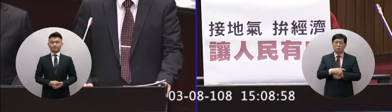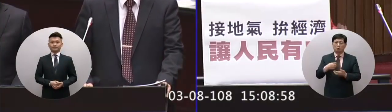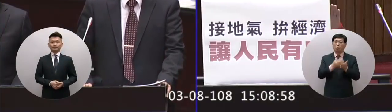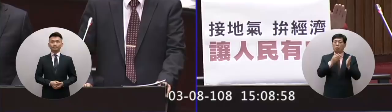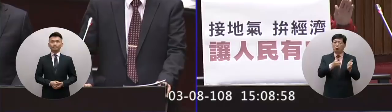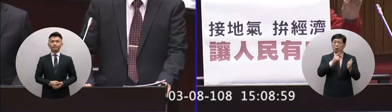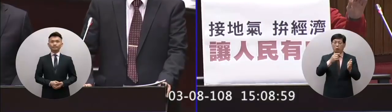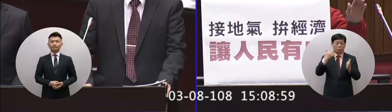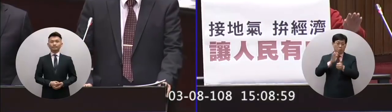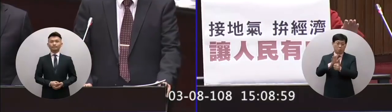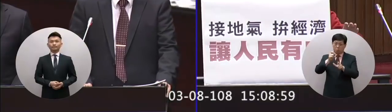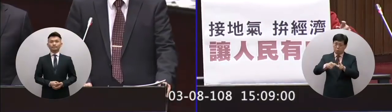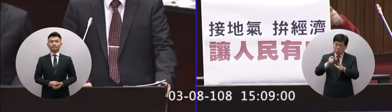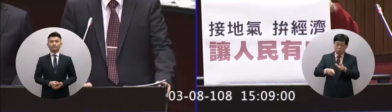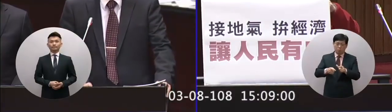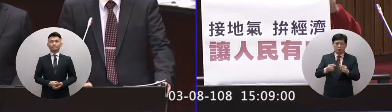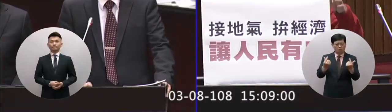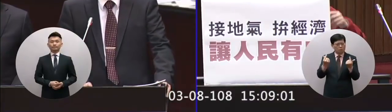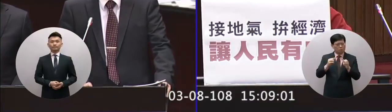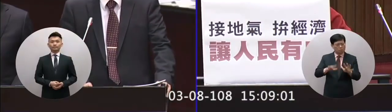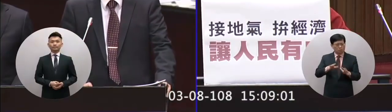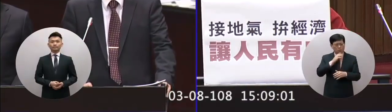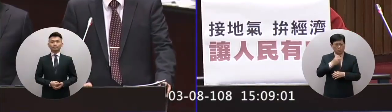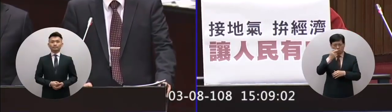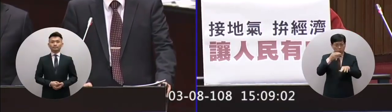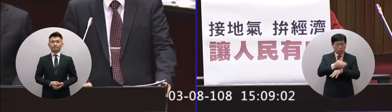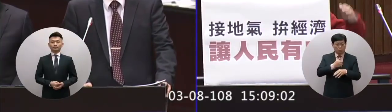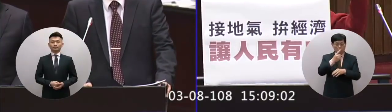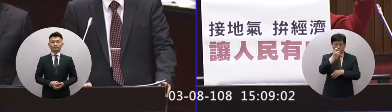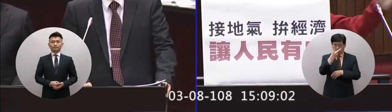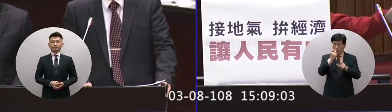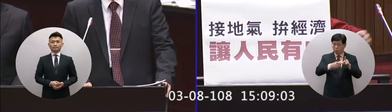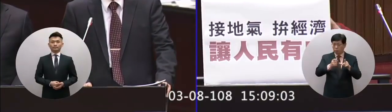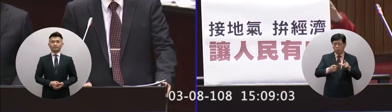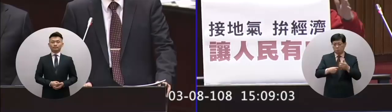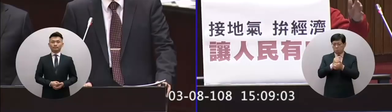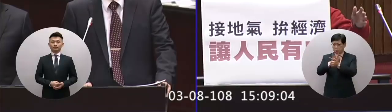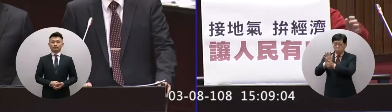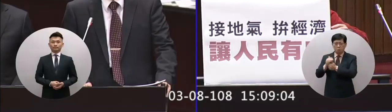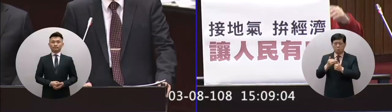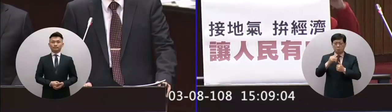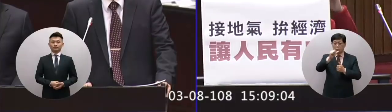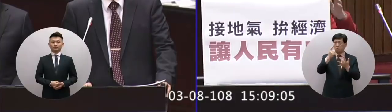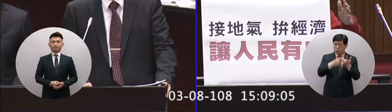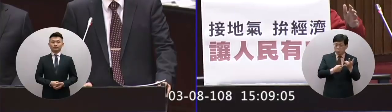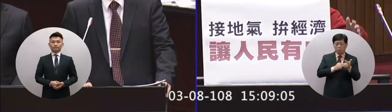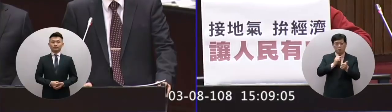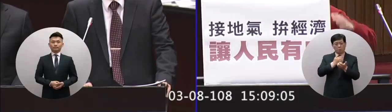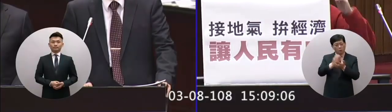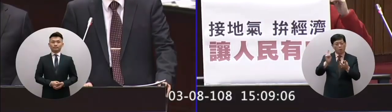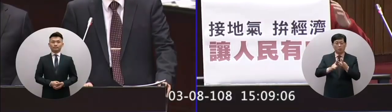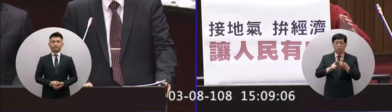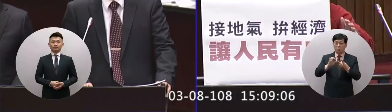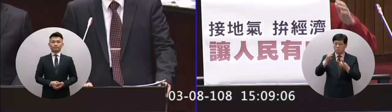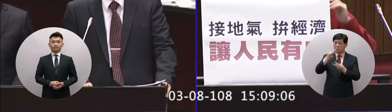家己讲啊，啊，帮这些公司啦，我记得目前好像审查通过12家，咱拢在讲啊，帮他们解决五缺啦，帮他们的资